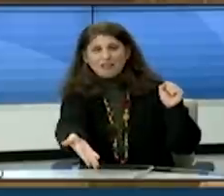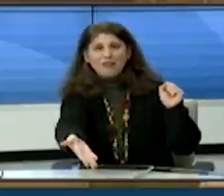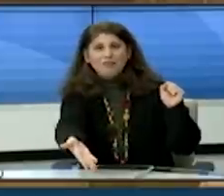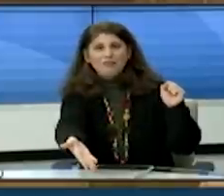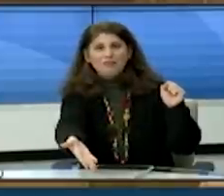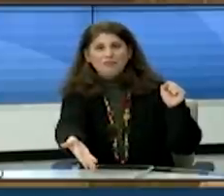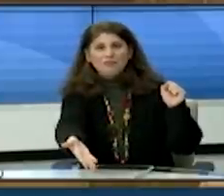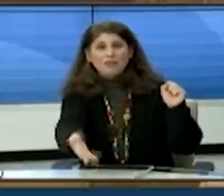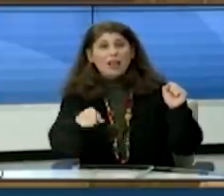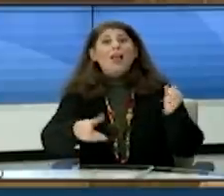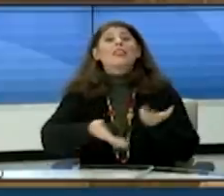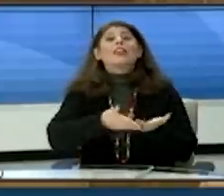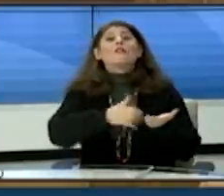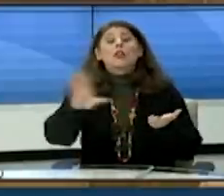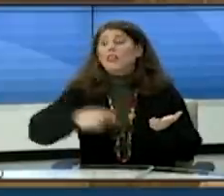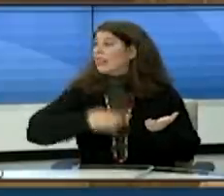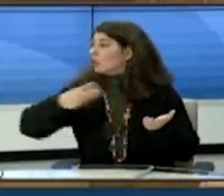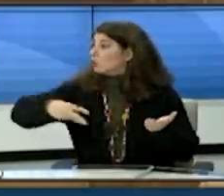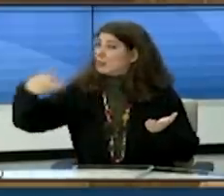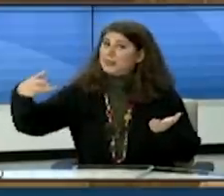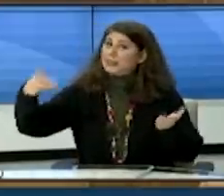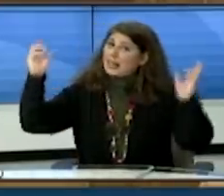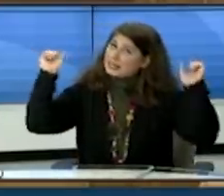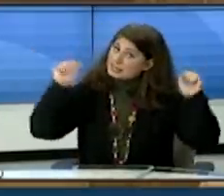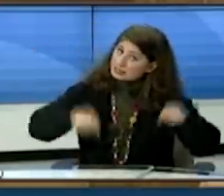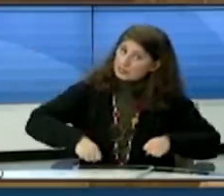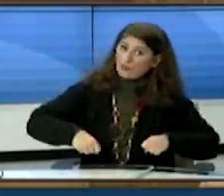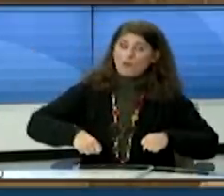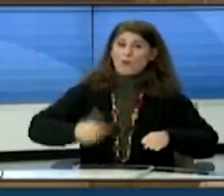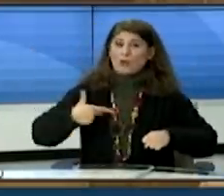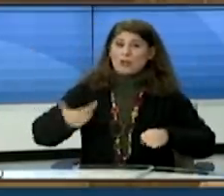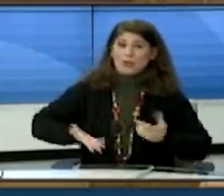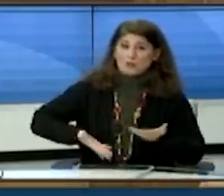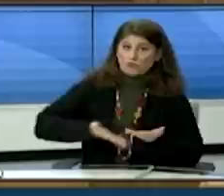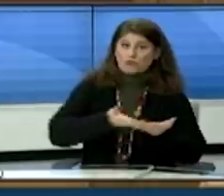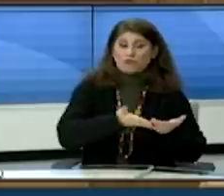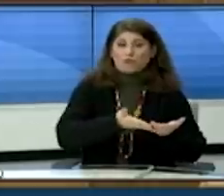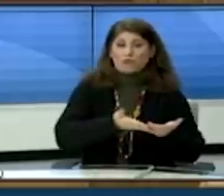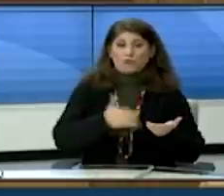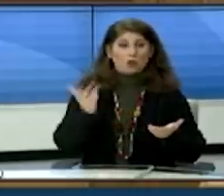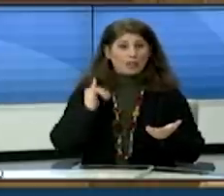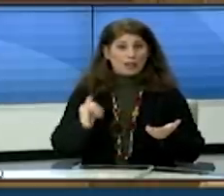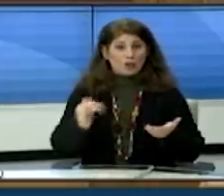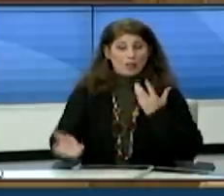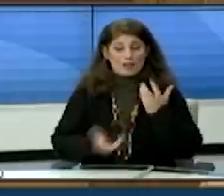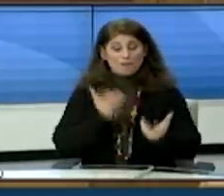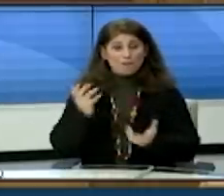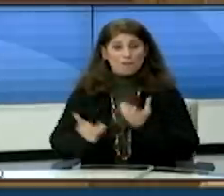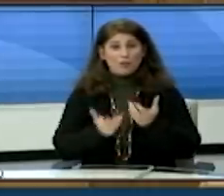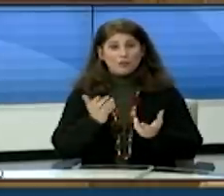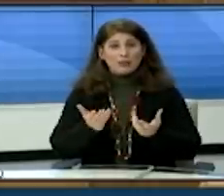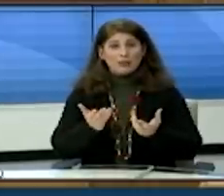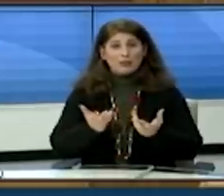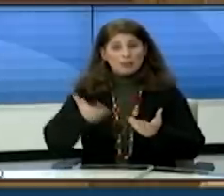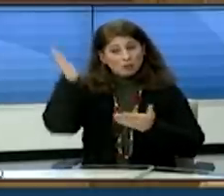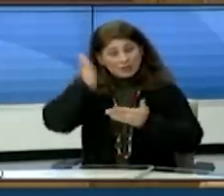Χέρι βοηθείας δεν ήταν η συνένεση που της προσφέρατε όταν ακόμα οι φωτιές έκαιγαν στη